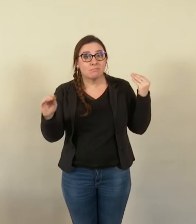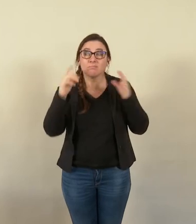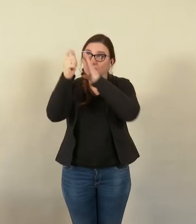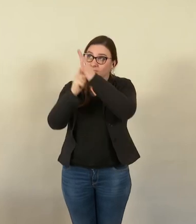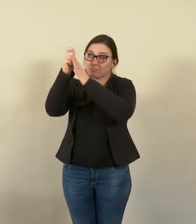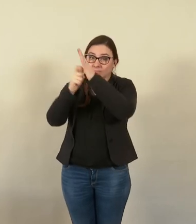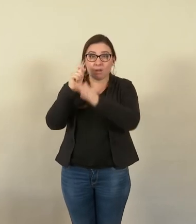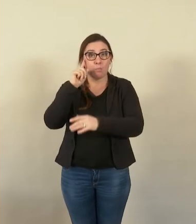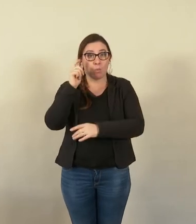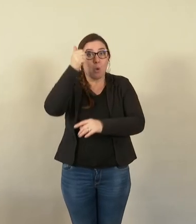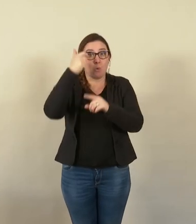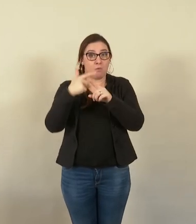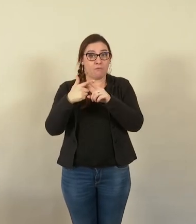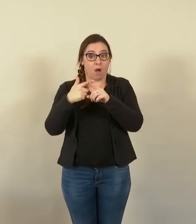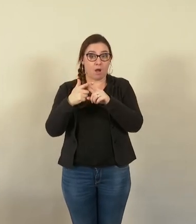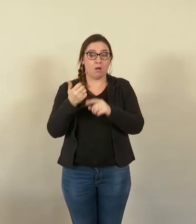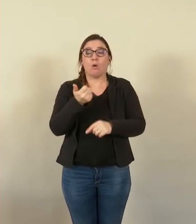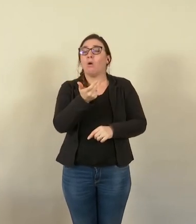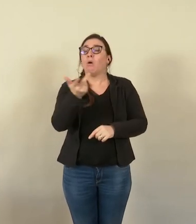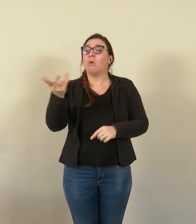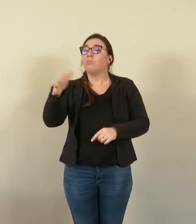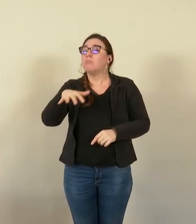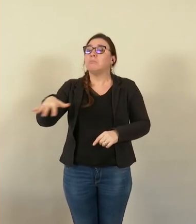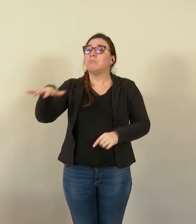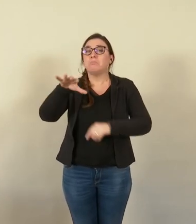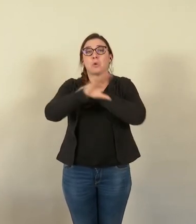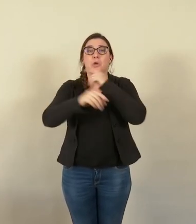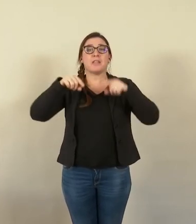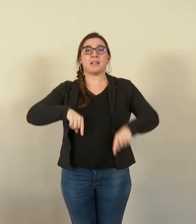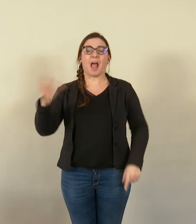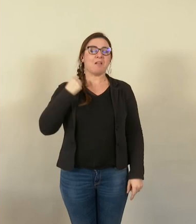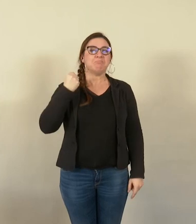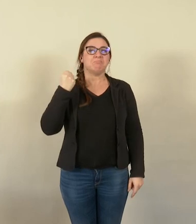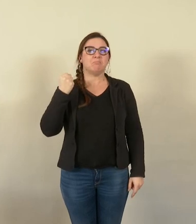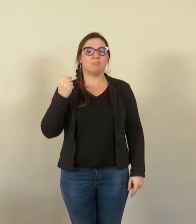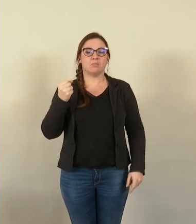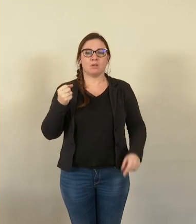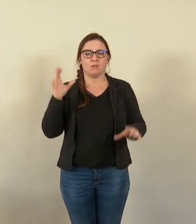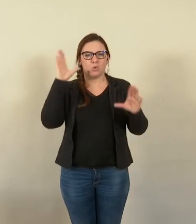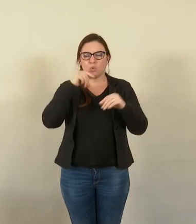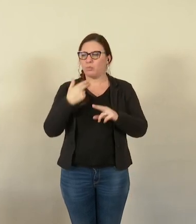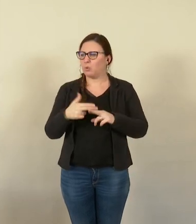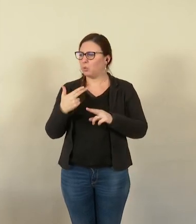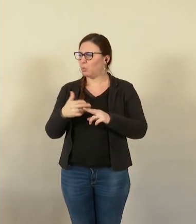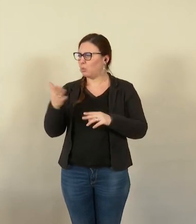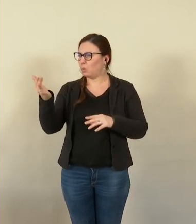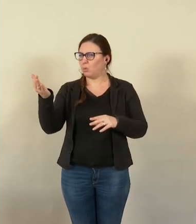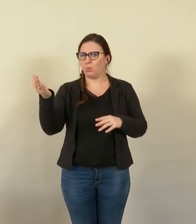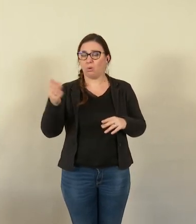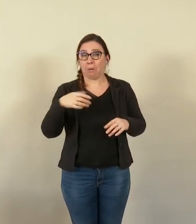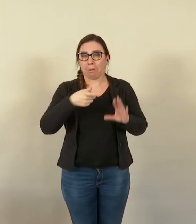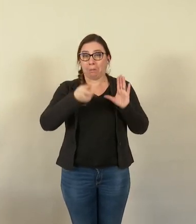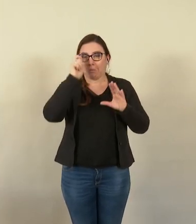même fait interpell par une des innombrables secrétaire d'État qui qui sont passés dont j'ai oublier le le nom j'ai jamais